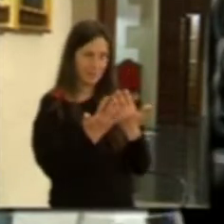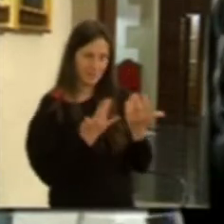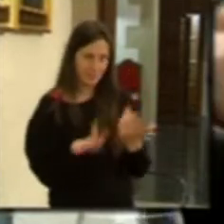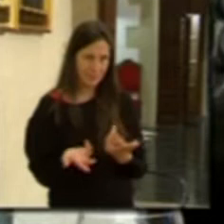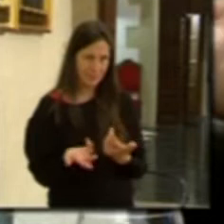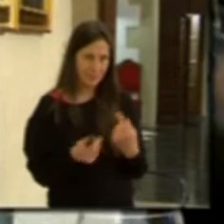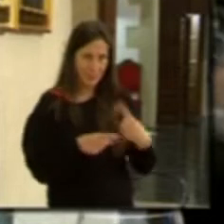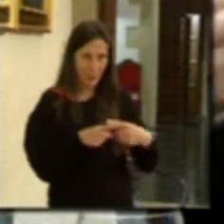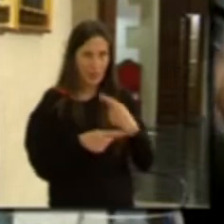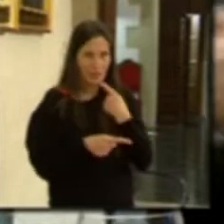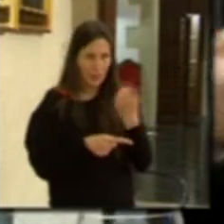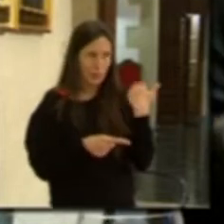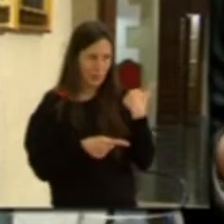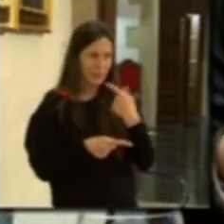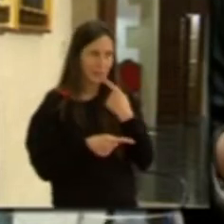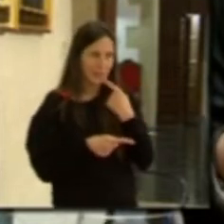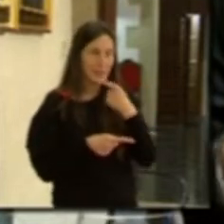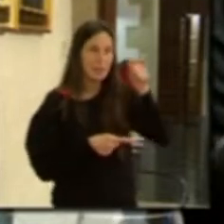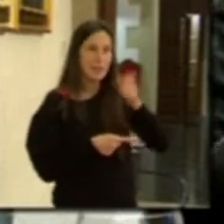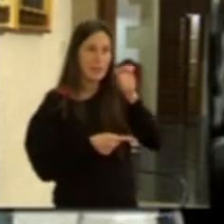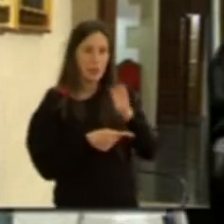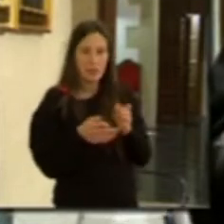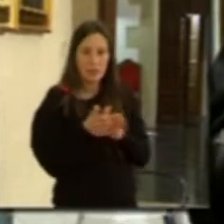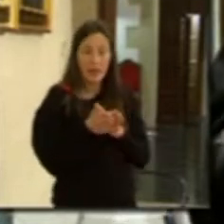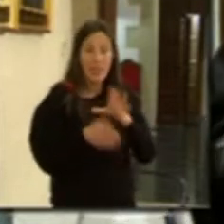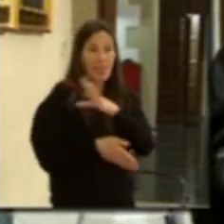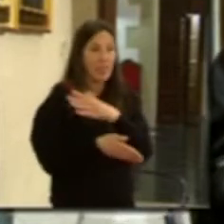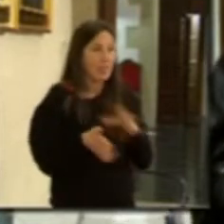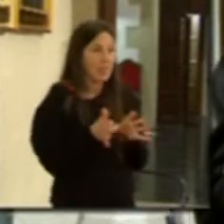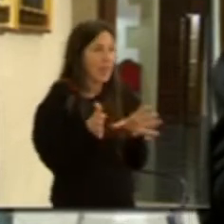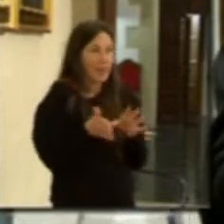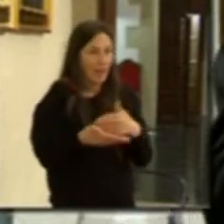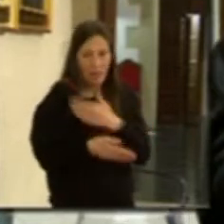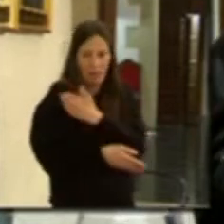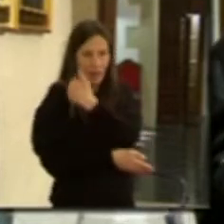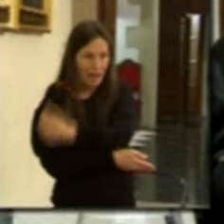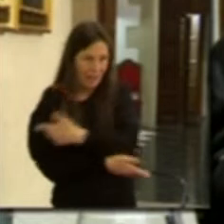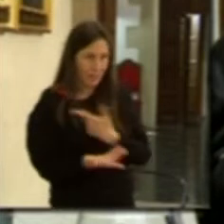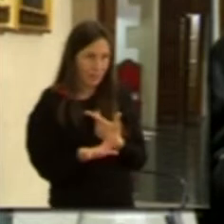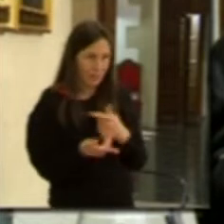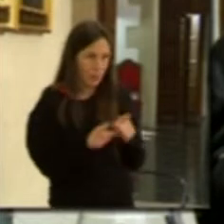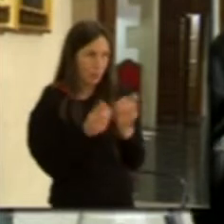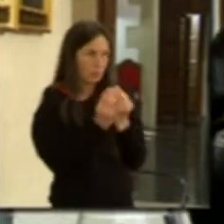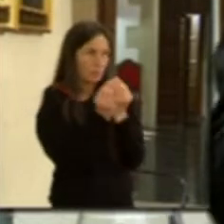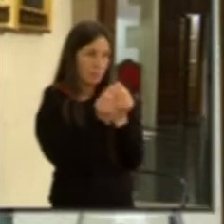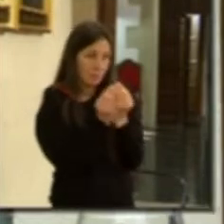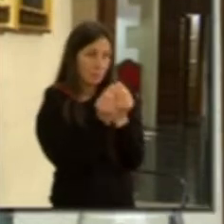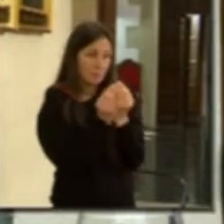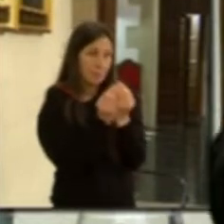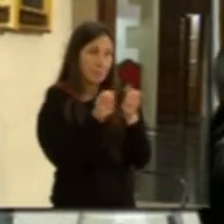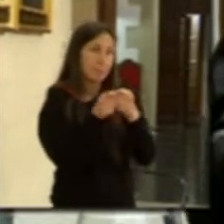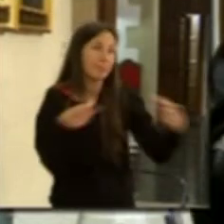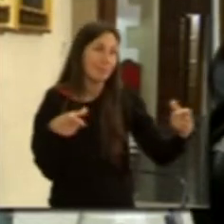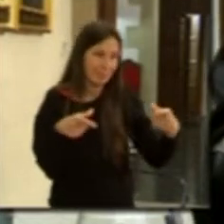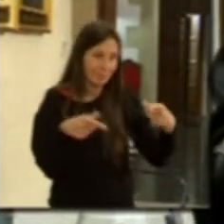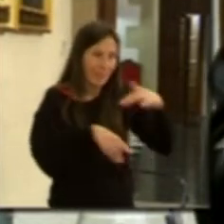densitat, no hi ha distància entre nosaltres. Les pandèmies ens fan molt vulnerables, perquè precisament